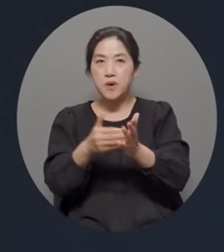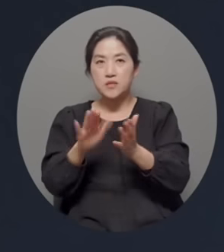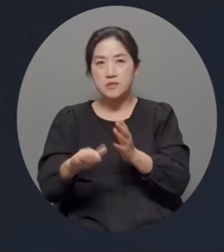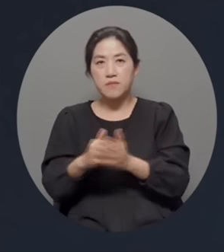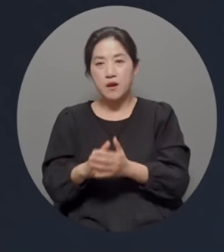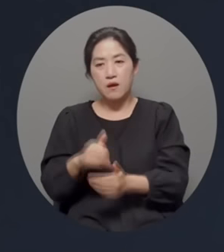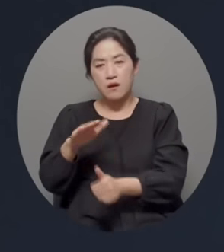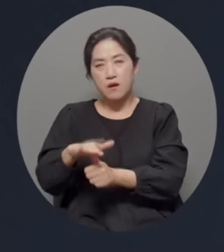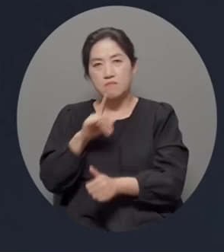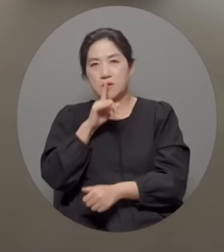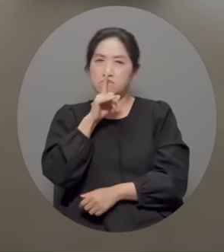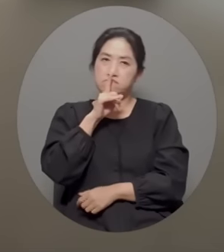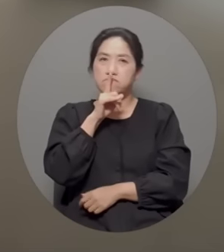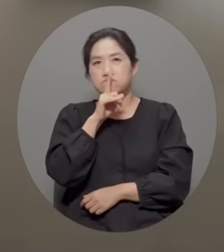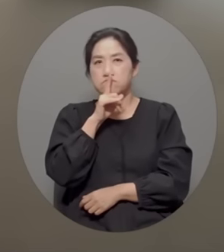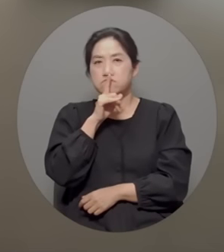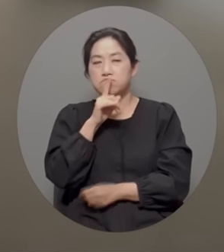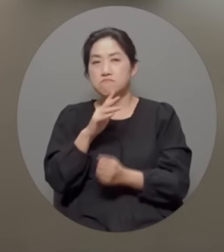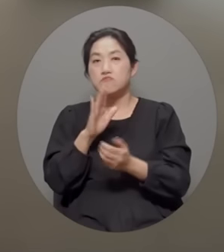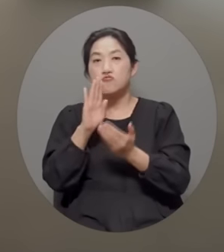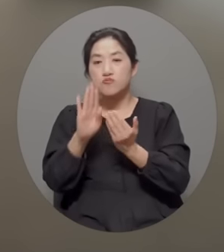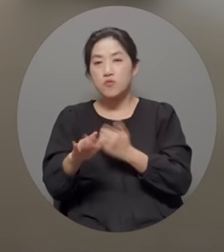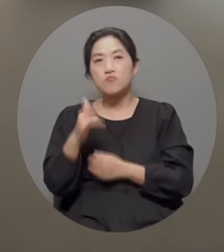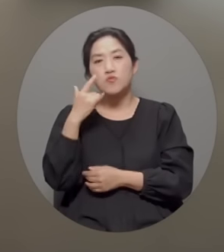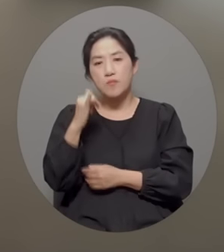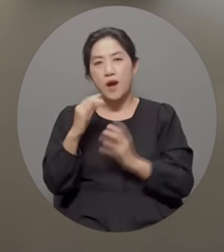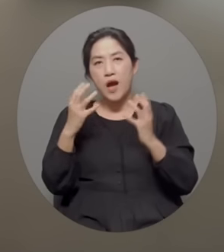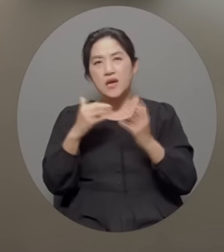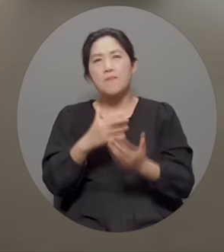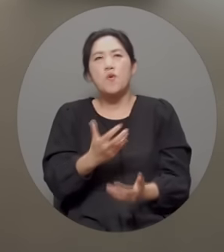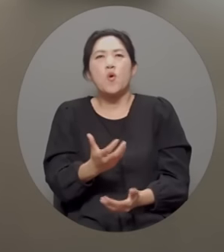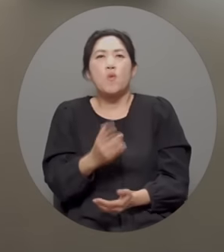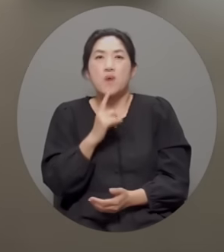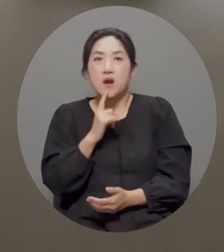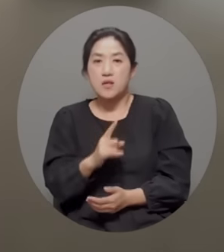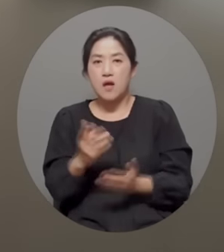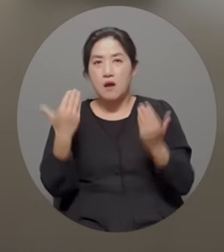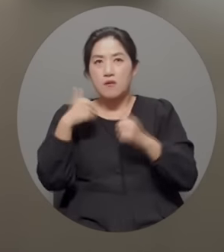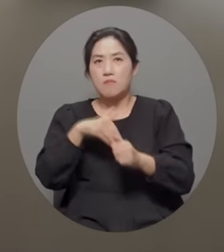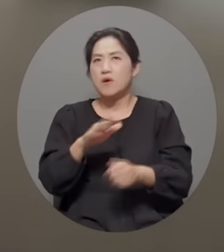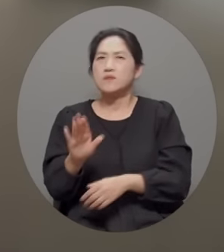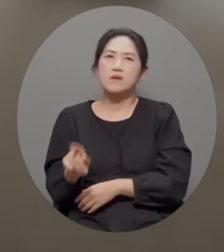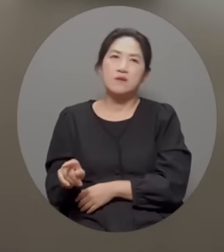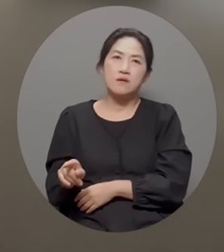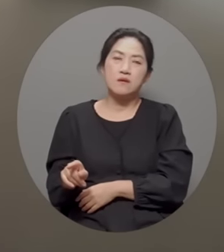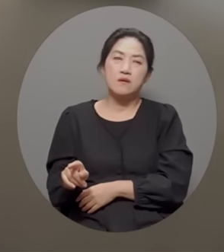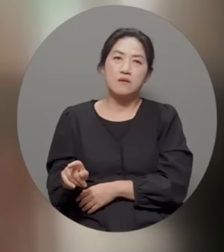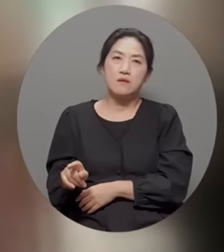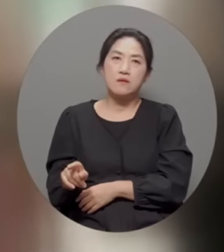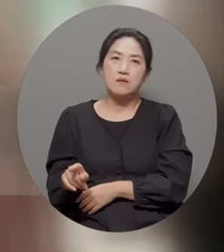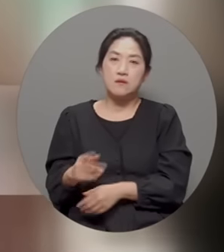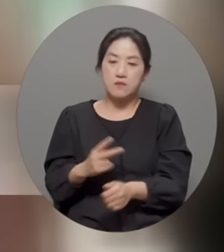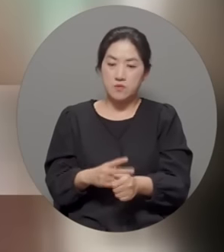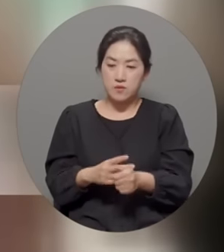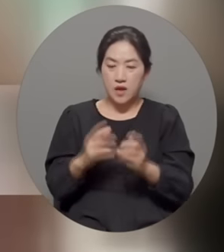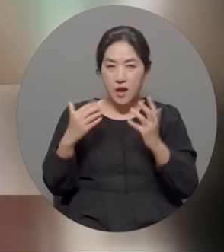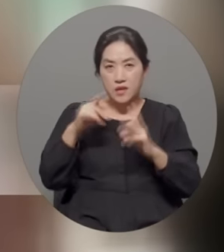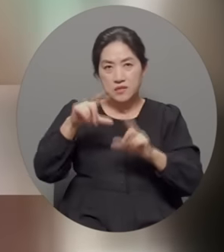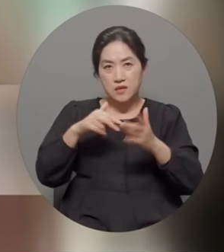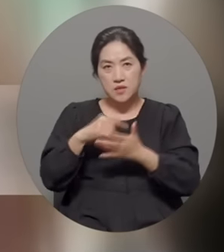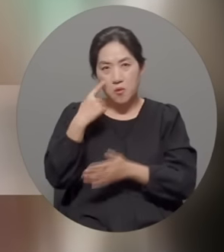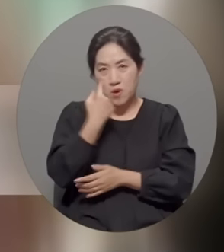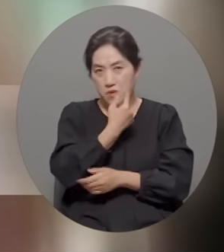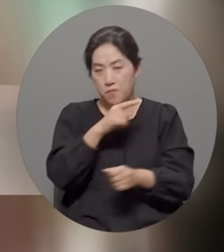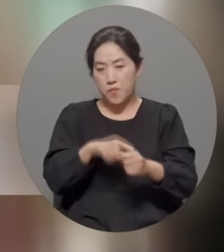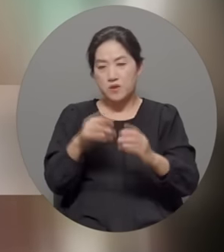진술을 하지 않았습니다. 그 뒤 부모는 아이가 아프다며 학교에 보내지 않았습니다. 교사가 아이 상태를 확인하기